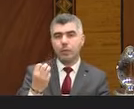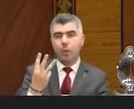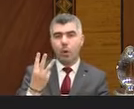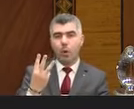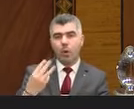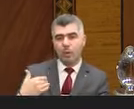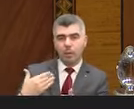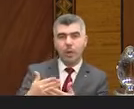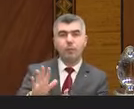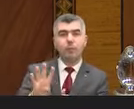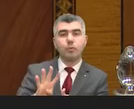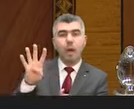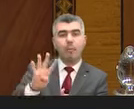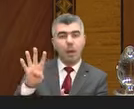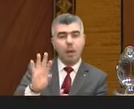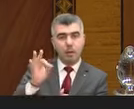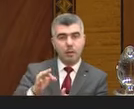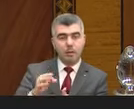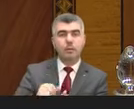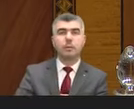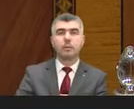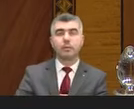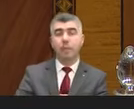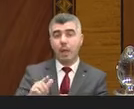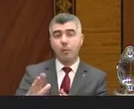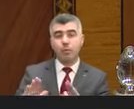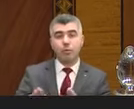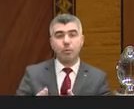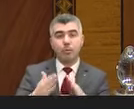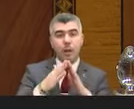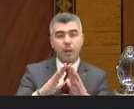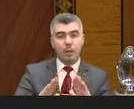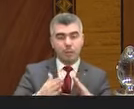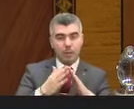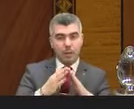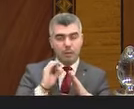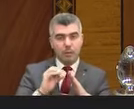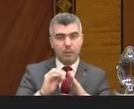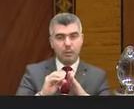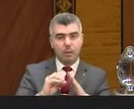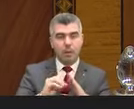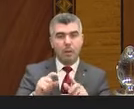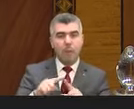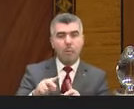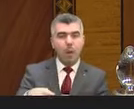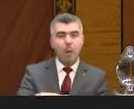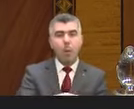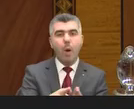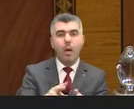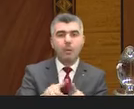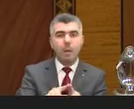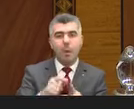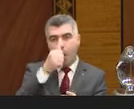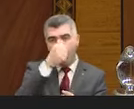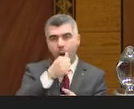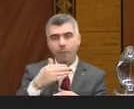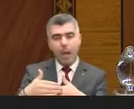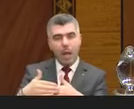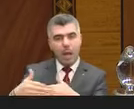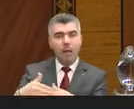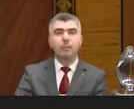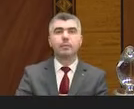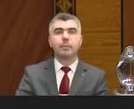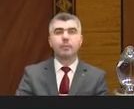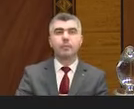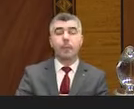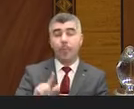خصوصا في الشمال ديال الأطلس، جبال الأطلس والواد ديال أم الربيع. وهذا الشيء كان عنده واحد